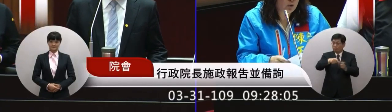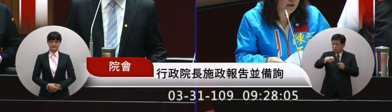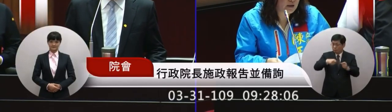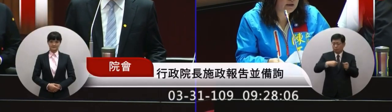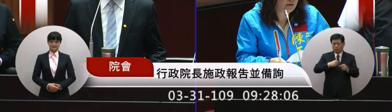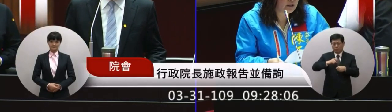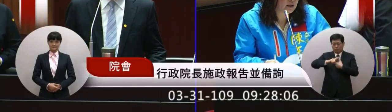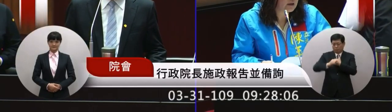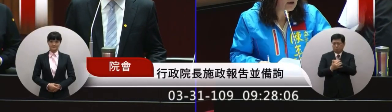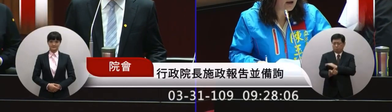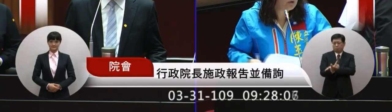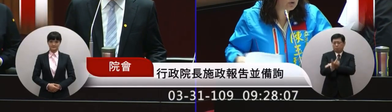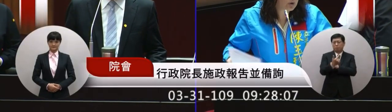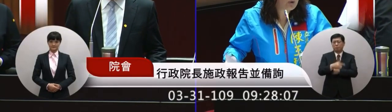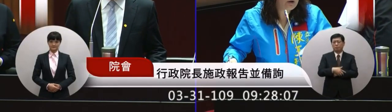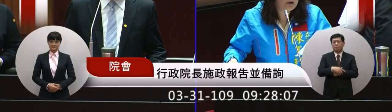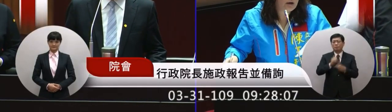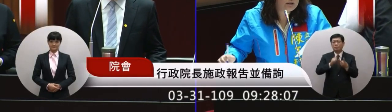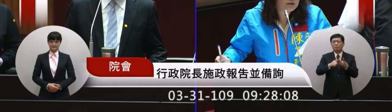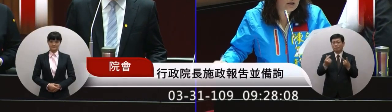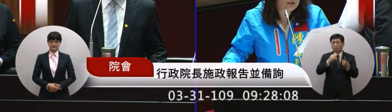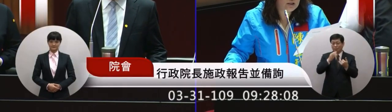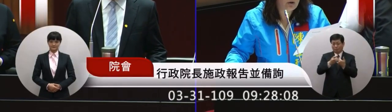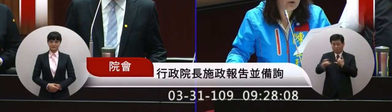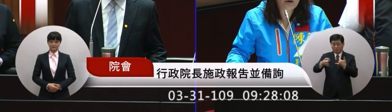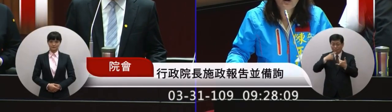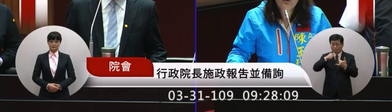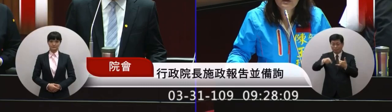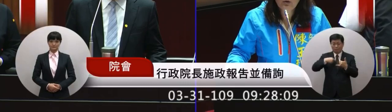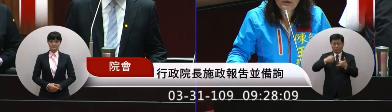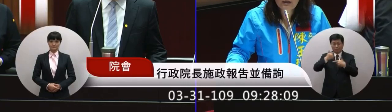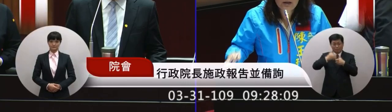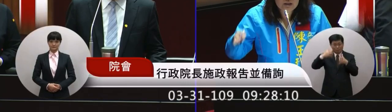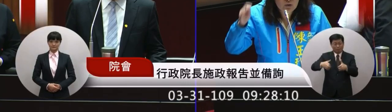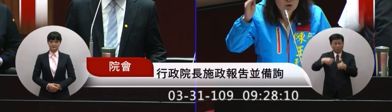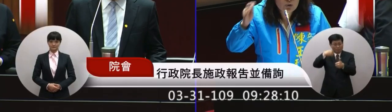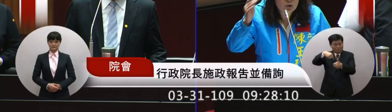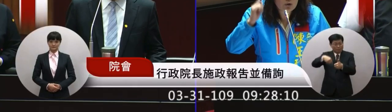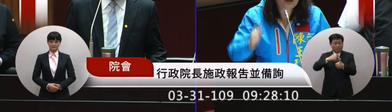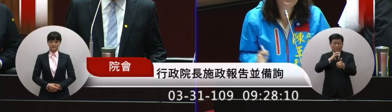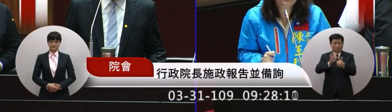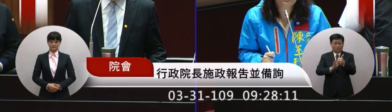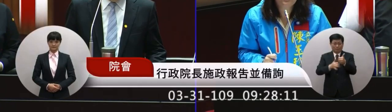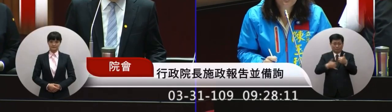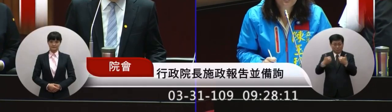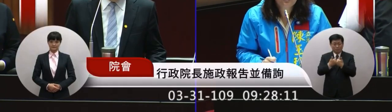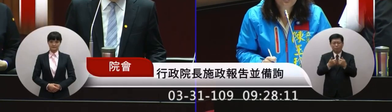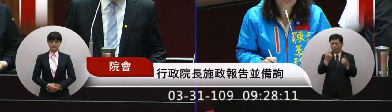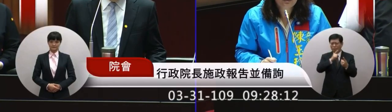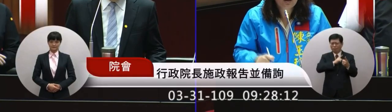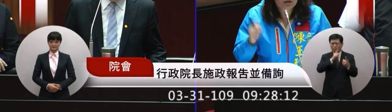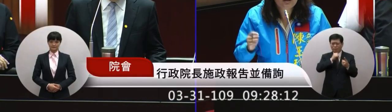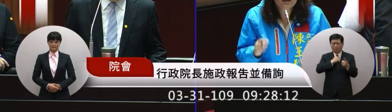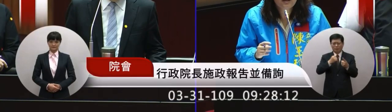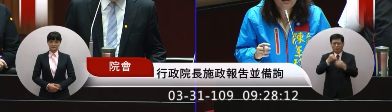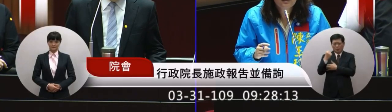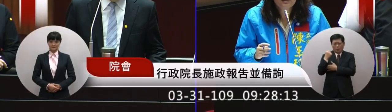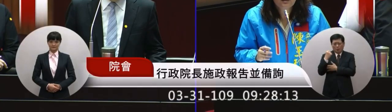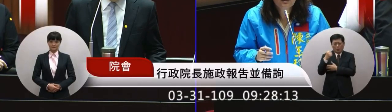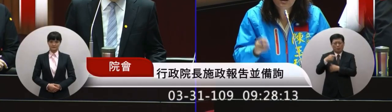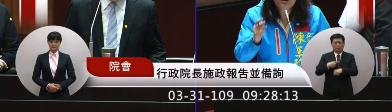样效率会更好一点。还有有关于离岛建设指导委员会院长，我想以你这种冲的个性，可